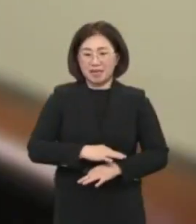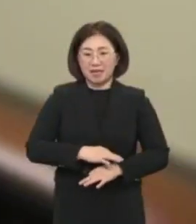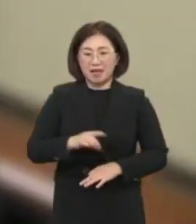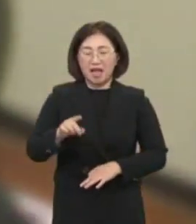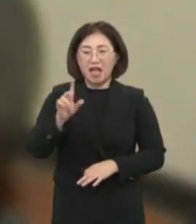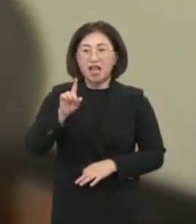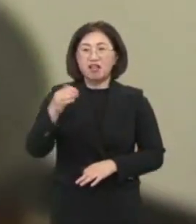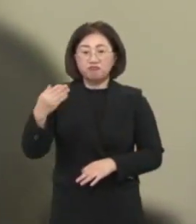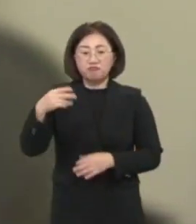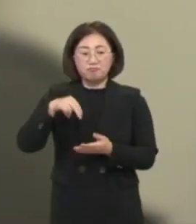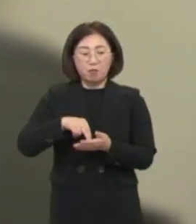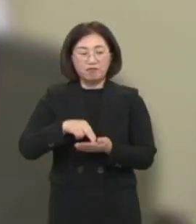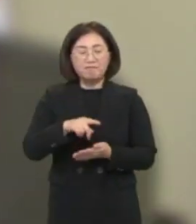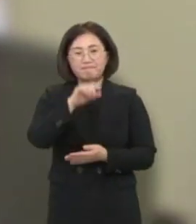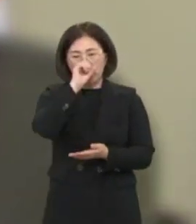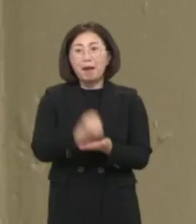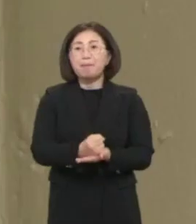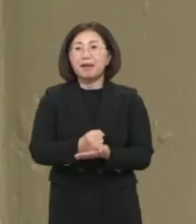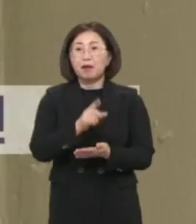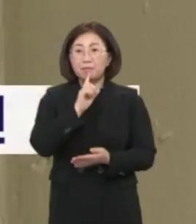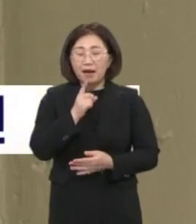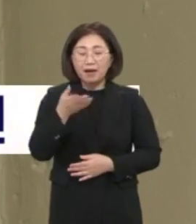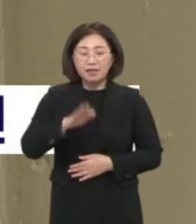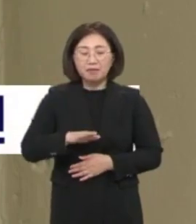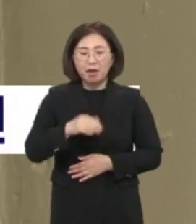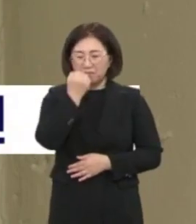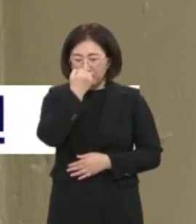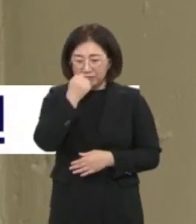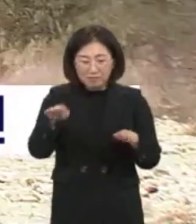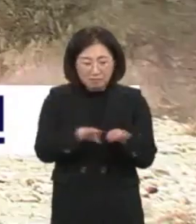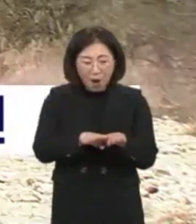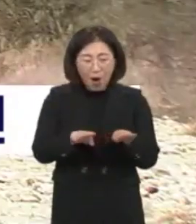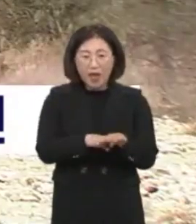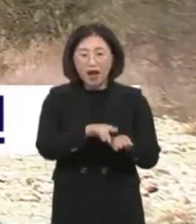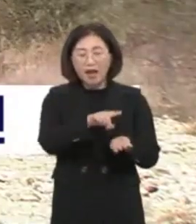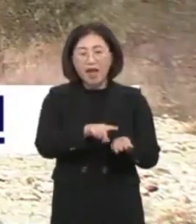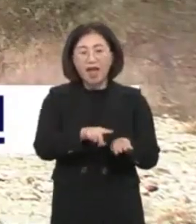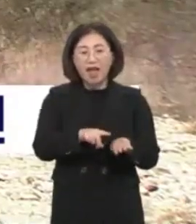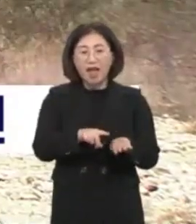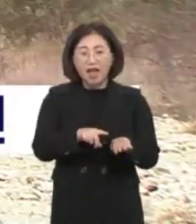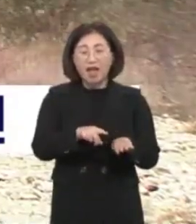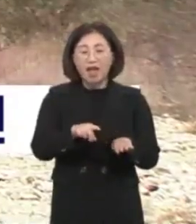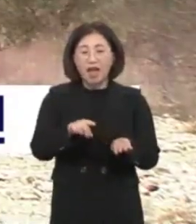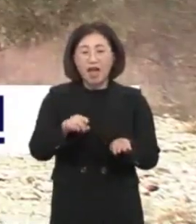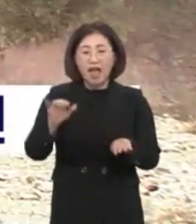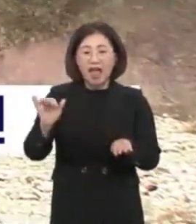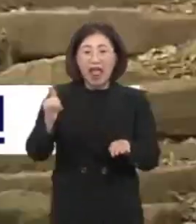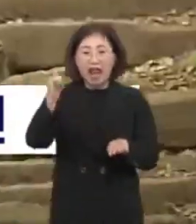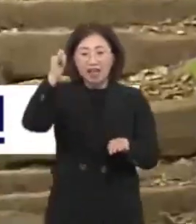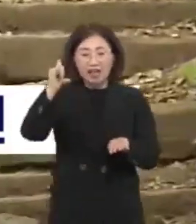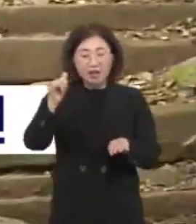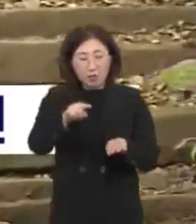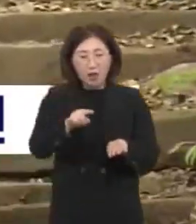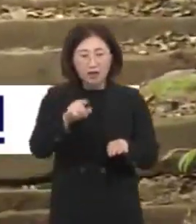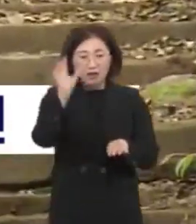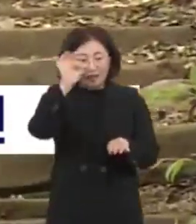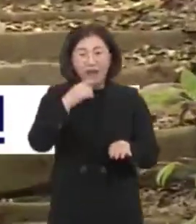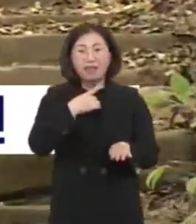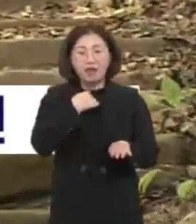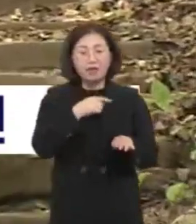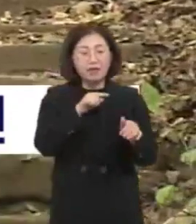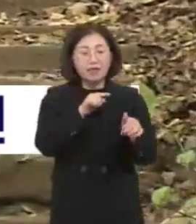적법한 심사였다고 밝혔지만 무단 결근을 해 동료들이 소방헬기까지 동원해 수색을 벌인 직원까지도 징계 대신 승진